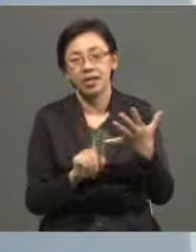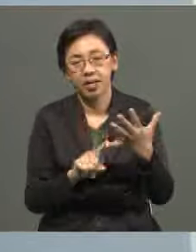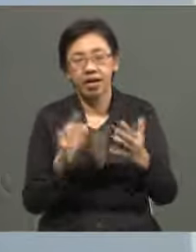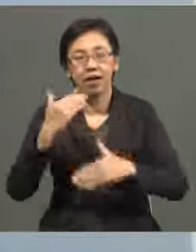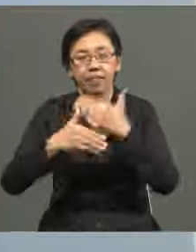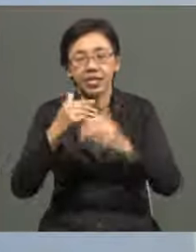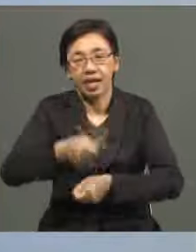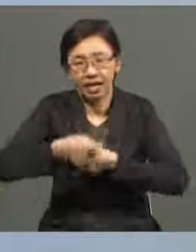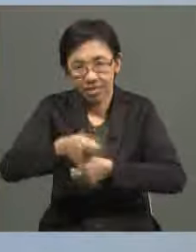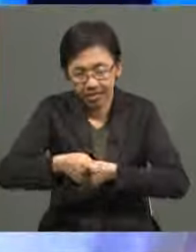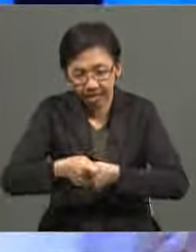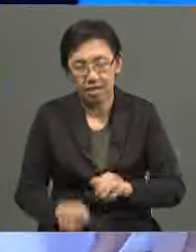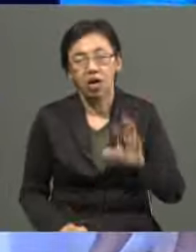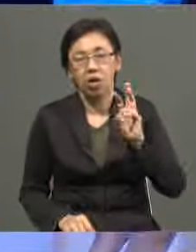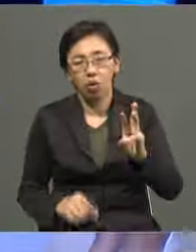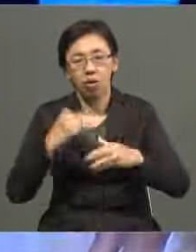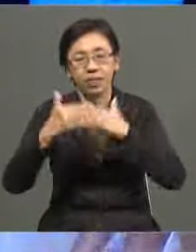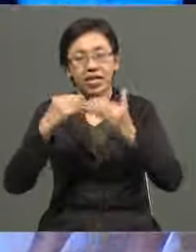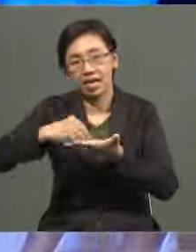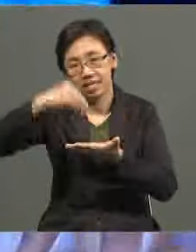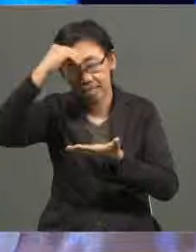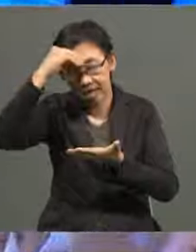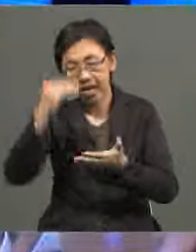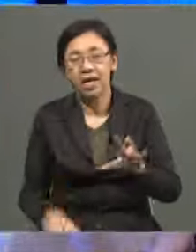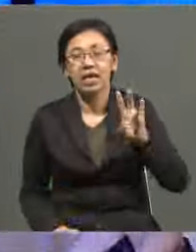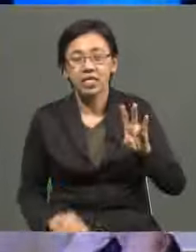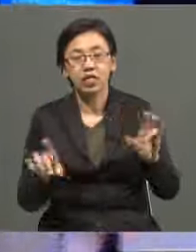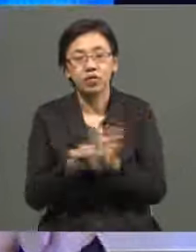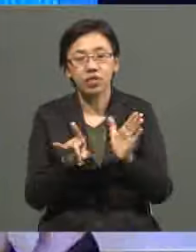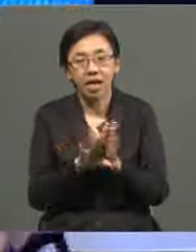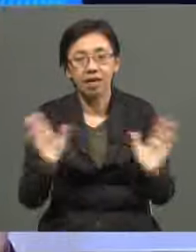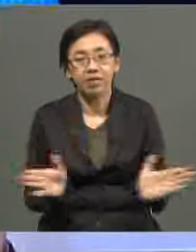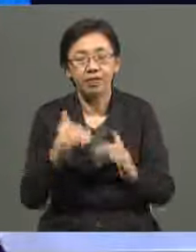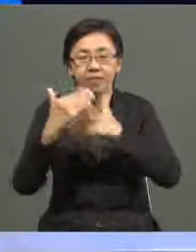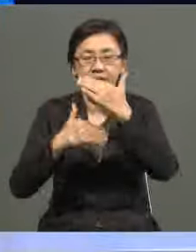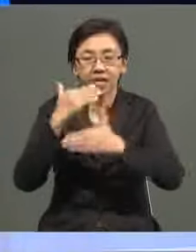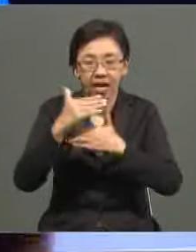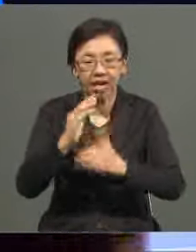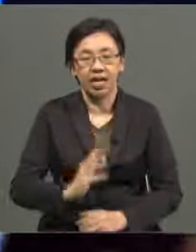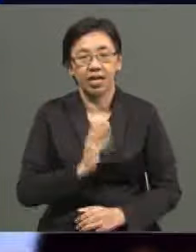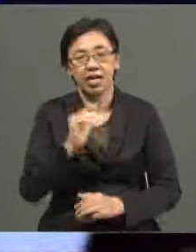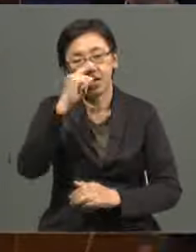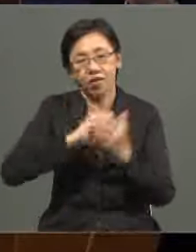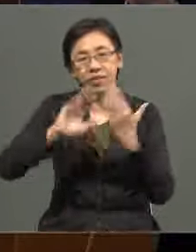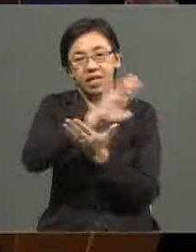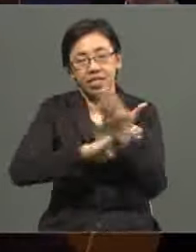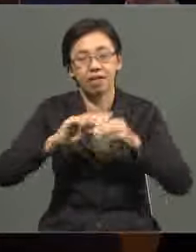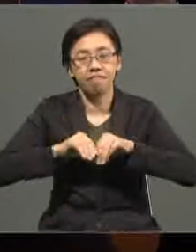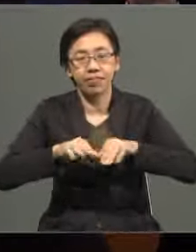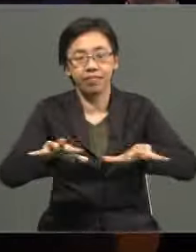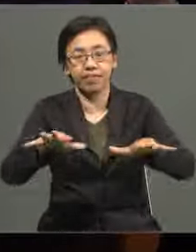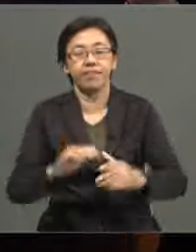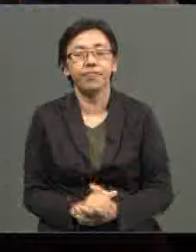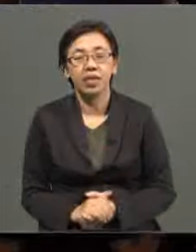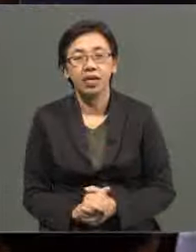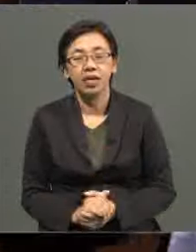เกษตรด้านการส่งเสริมและพัฒนากศึกษาและด้านสุดท้ายคือด้านการส่งเสริมและเผยแพร่เกียรติภูมิของประเทศไทยซึ่งในงานวันนี้มี